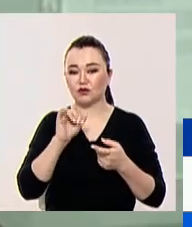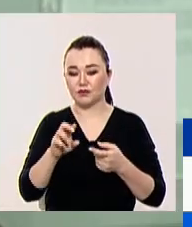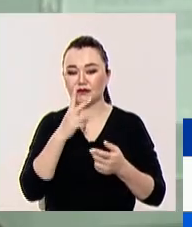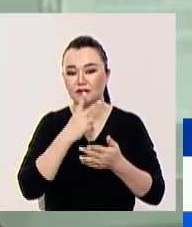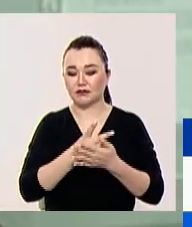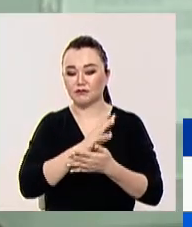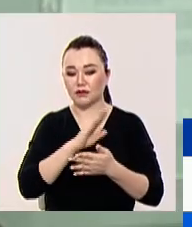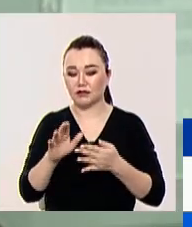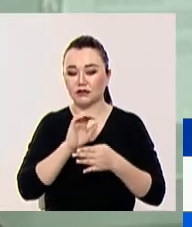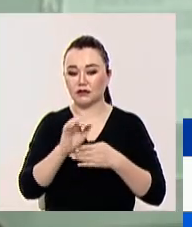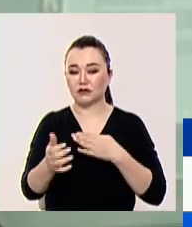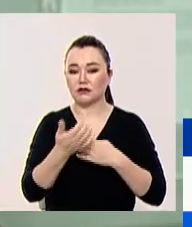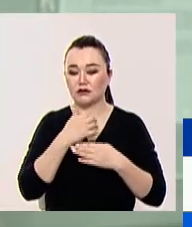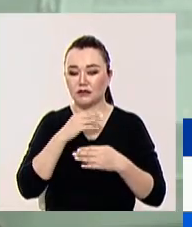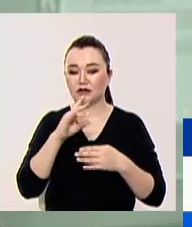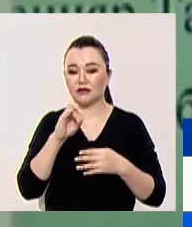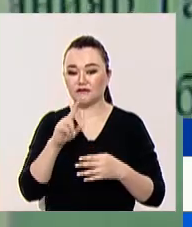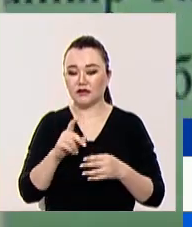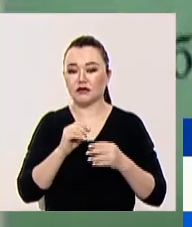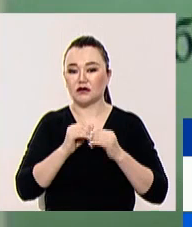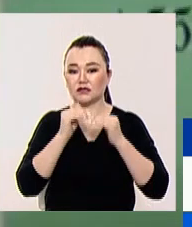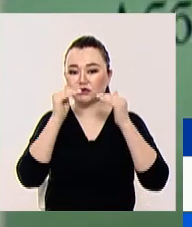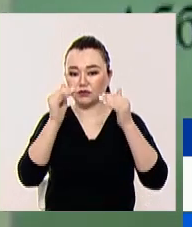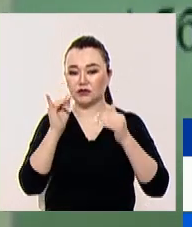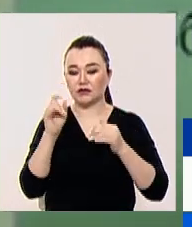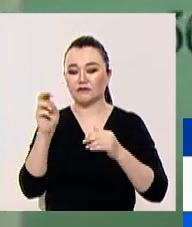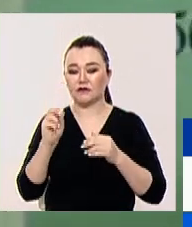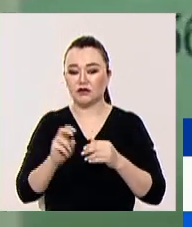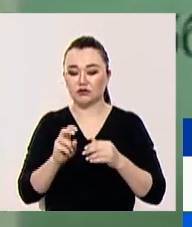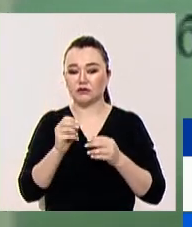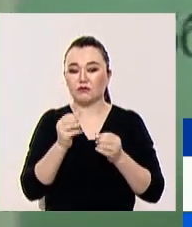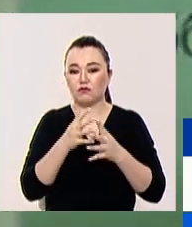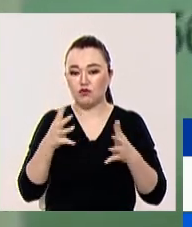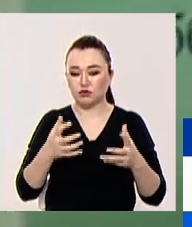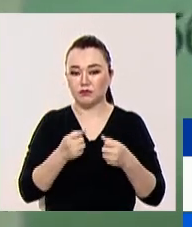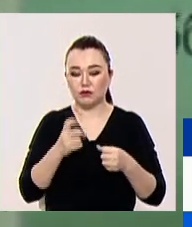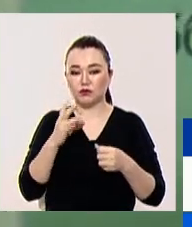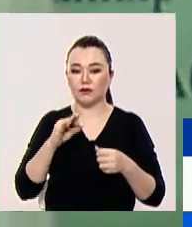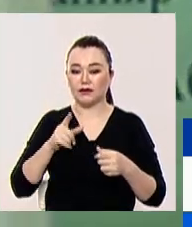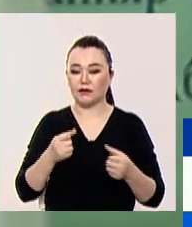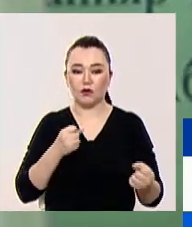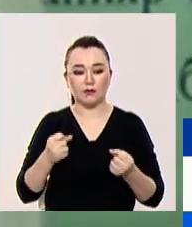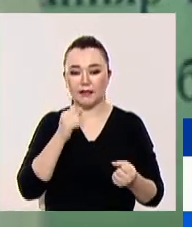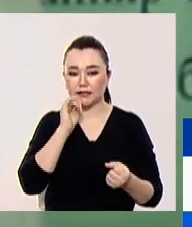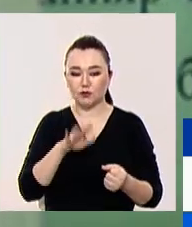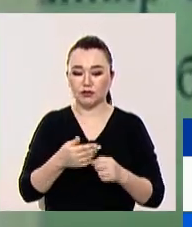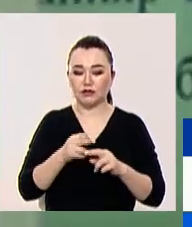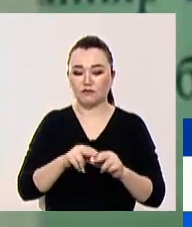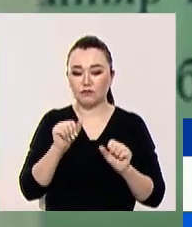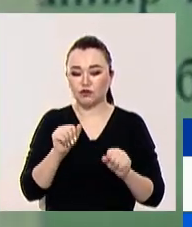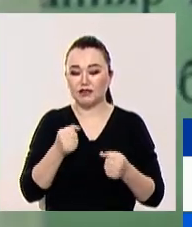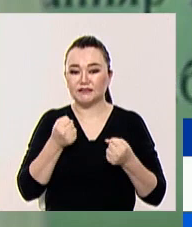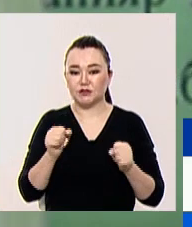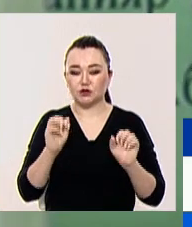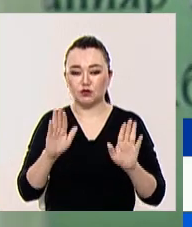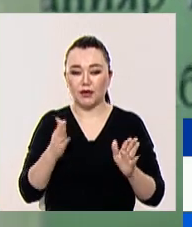что экспортная цена нашей нефти растет, вместе с ней и валютная выручка, тенге не укрепляется. Эксперты считают, что этого можно